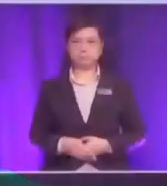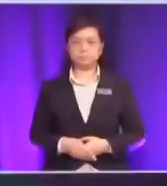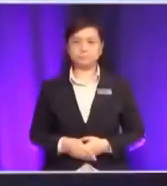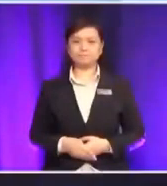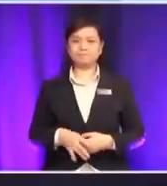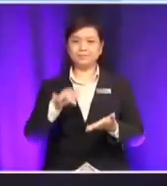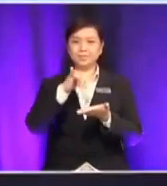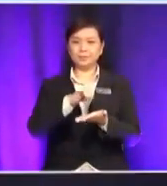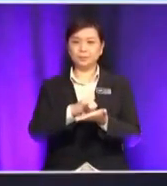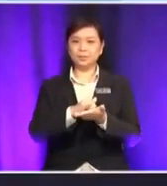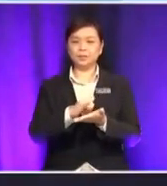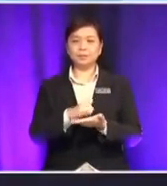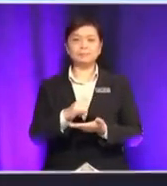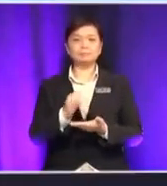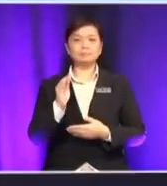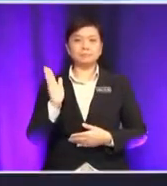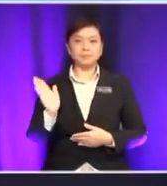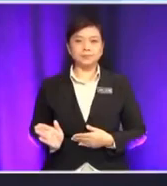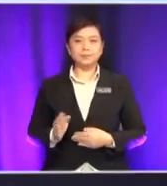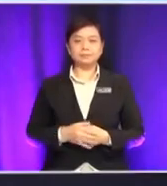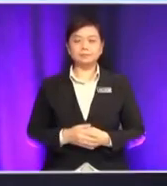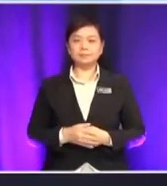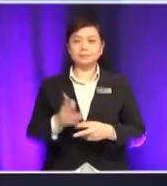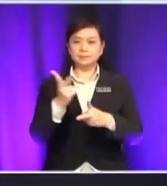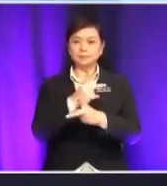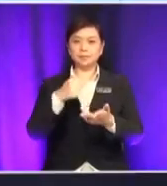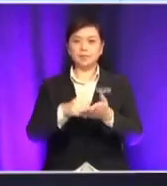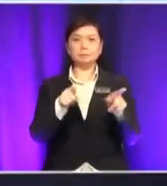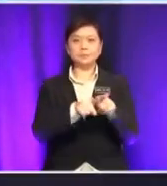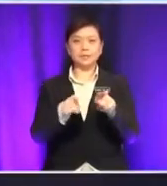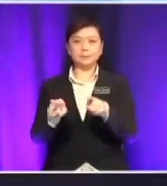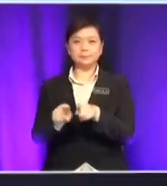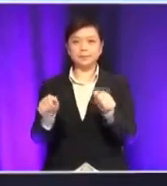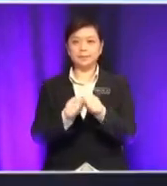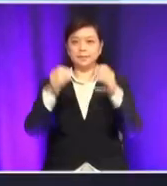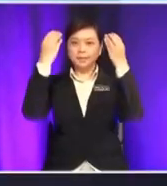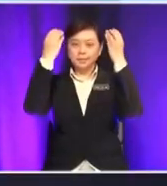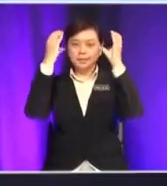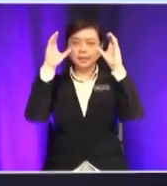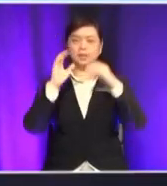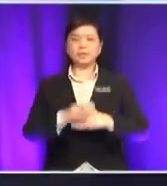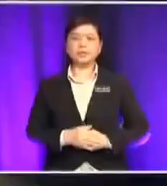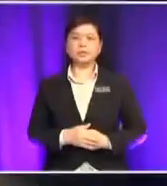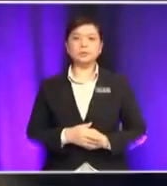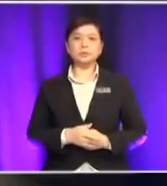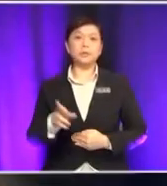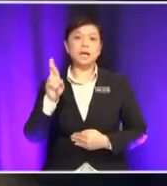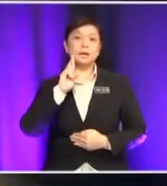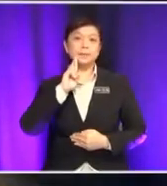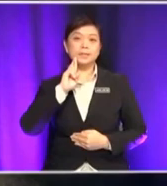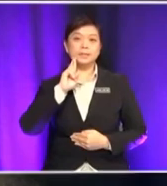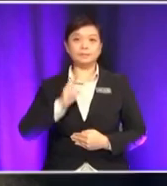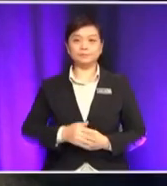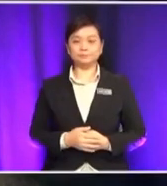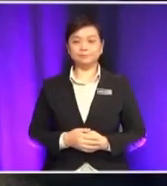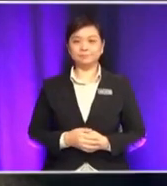itu dia baila murid-murid untuk episode kita kali ini saya bersama dengan the teacher insanice gurama Hai Cikgu